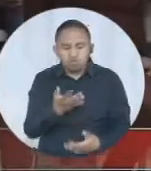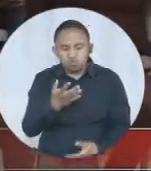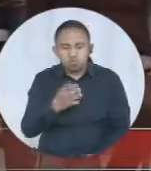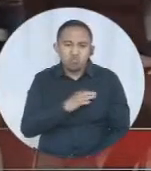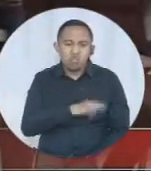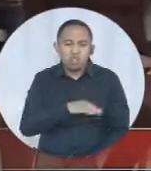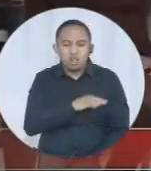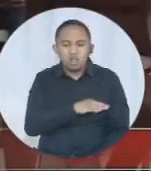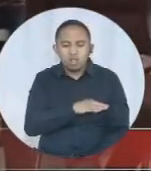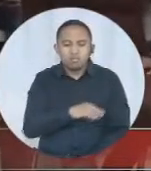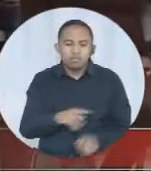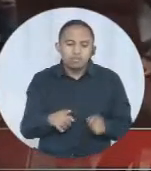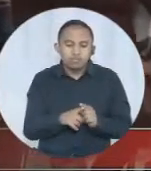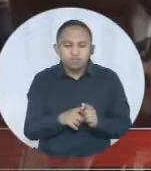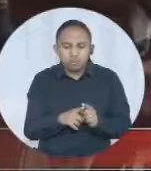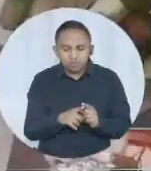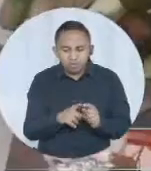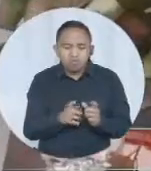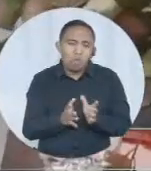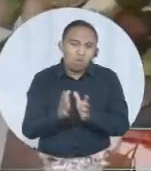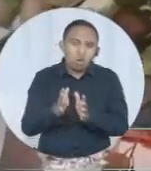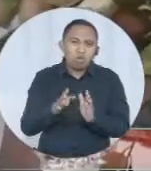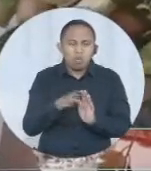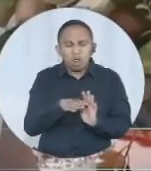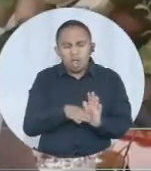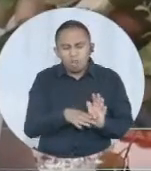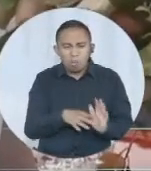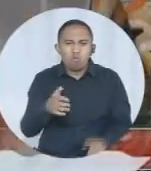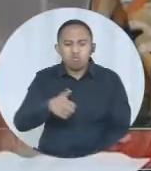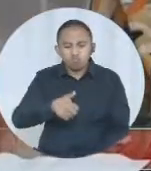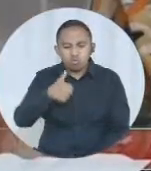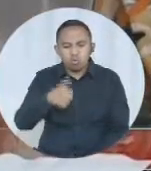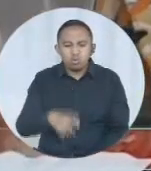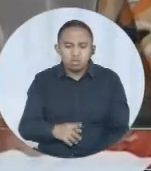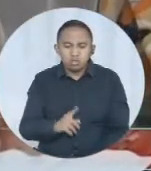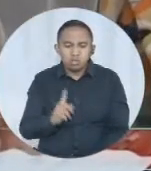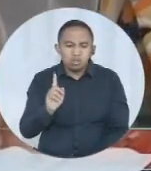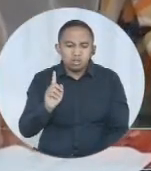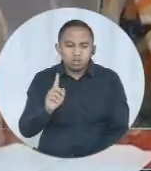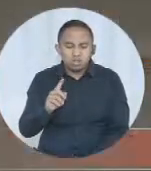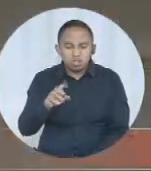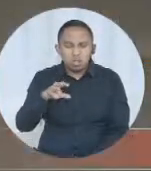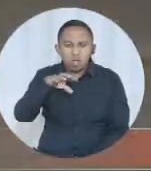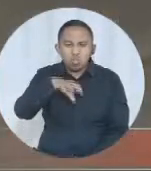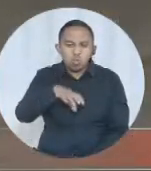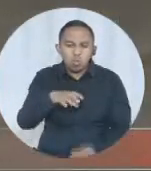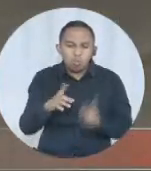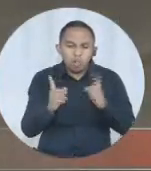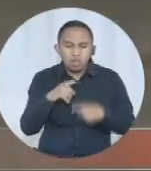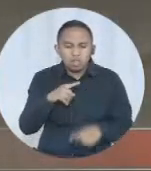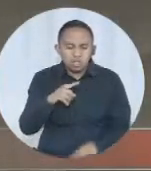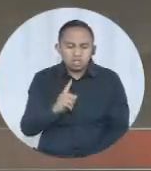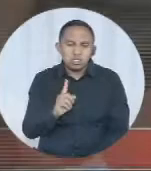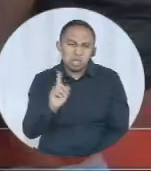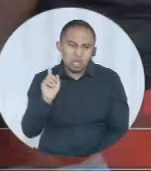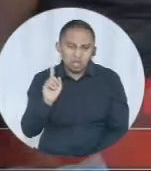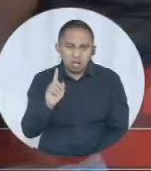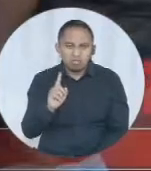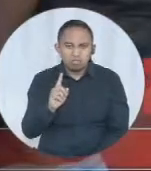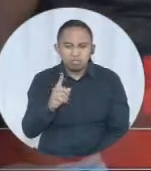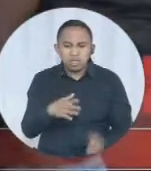ihany koa ireo vina napetraky ny filoham-pirenena hoy ny mpandrindra nasionaly ny antoko TGV Mapara Razanamasoa